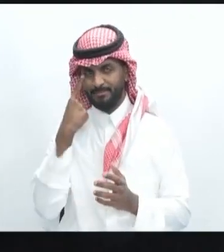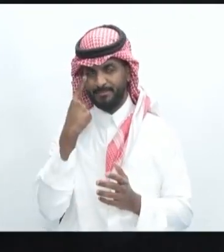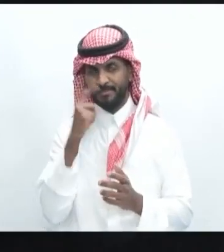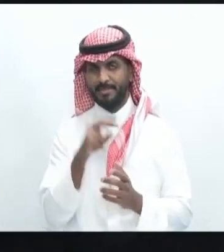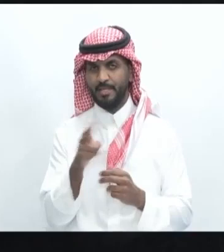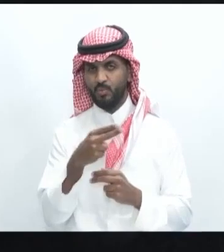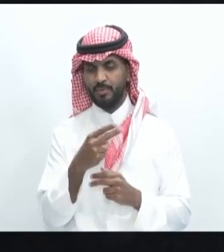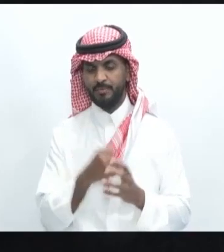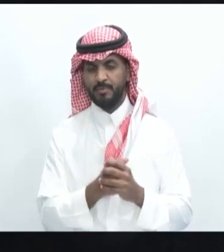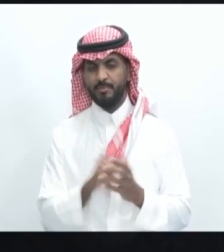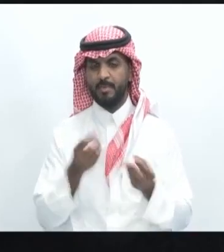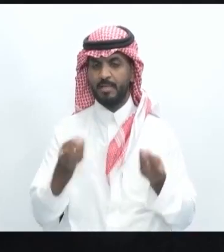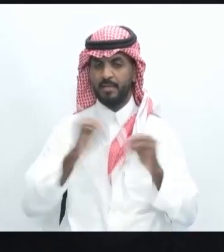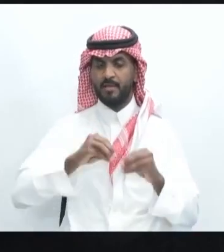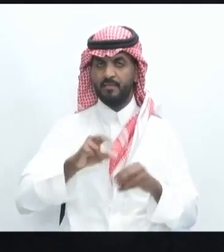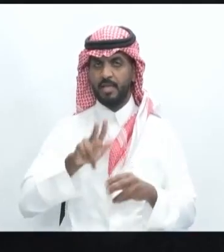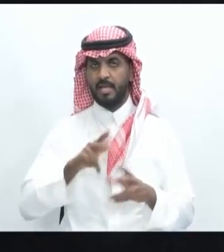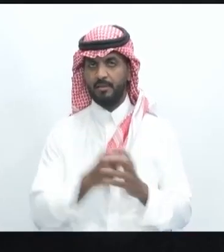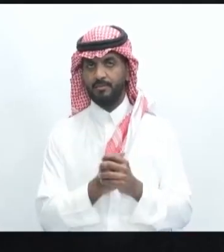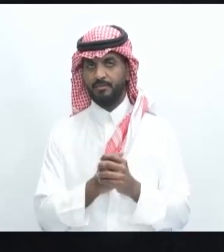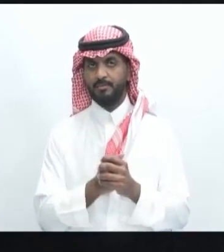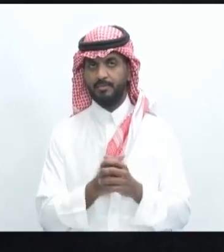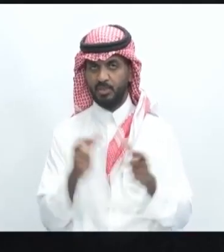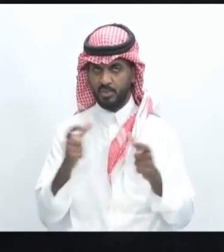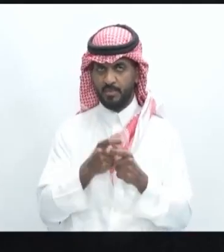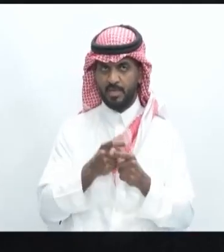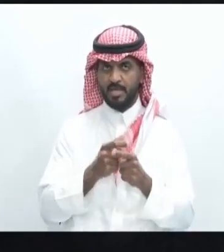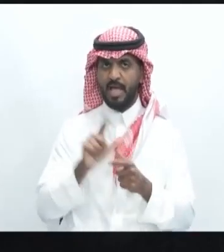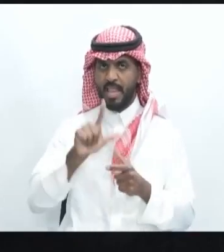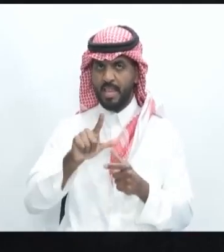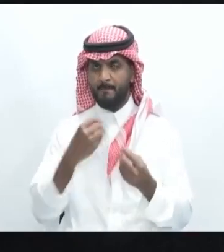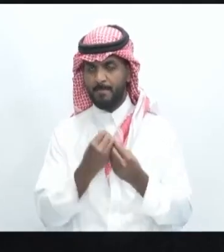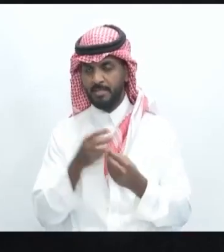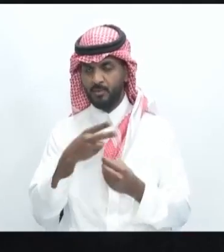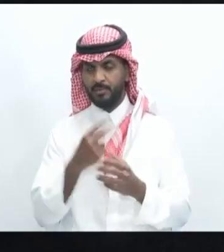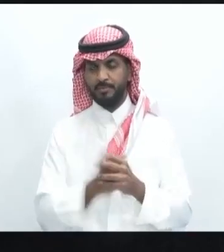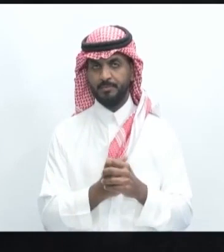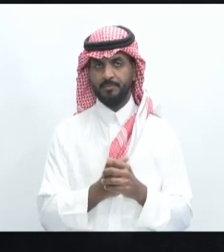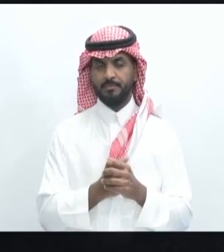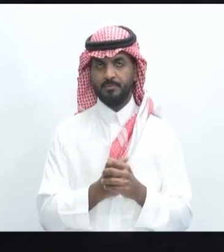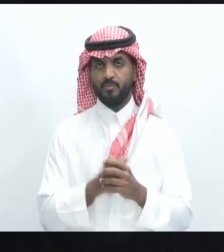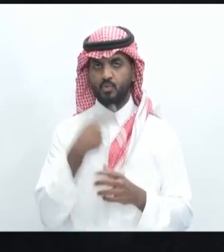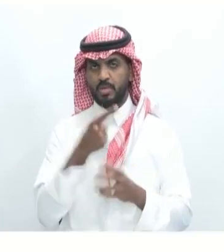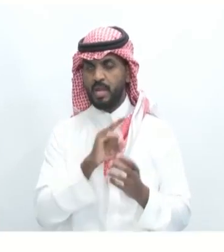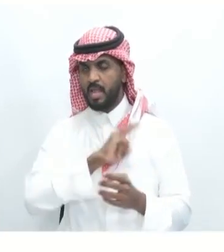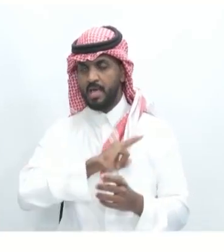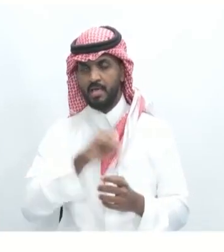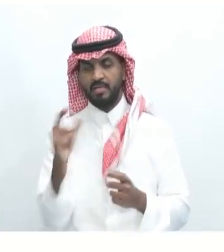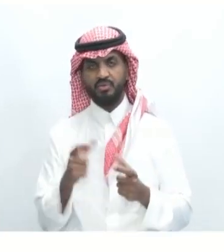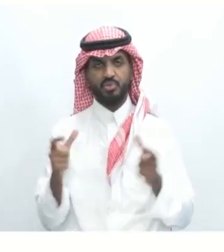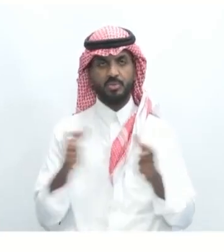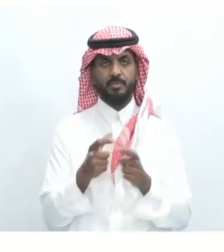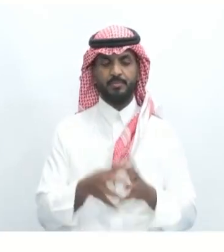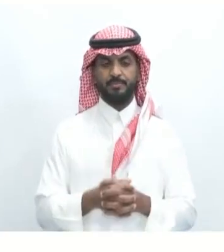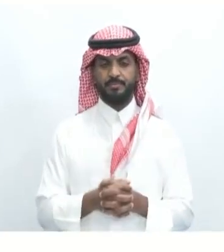التنوين بعد اضافه ال هل تجتمع ال مع التنوين احسنتم ممتاز اذا قلنا لا تجتمع التنوين